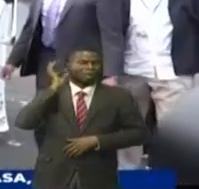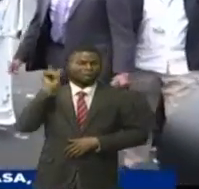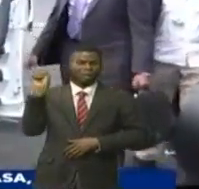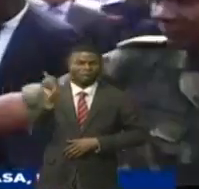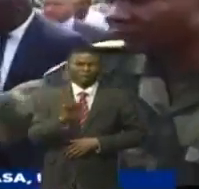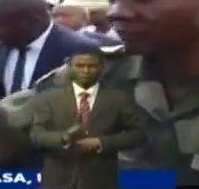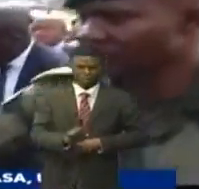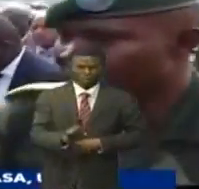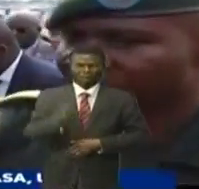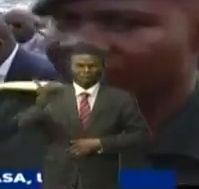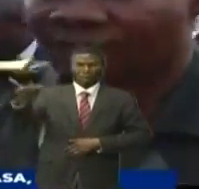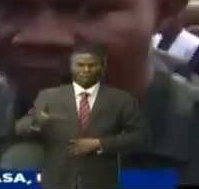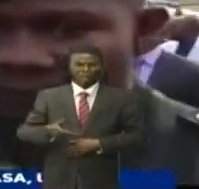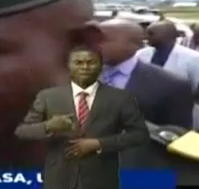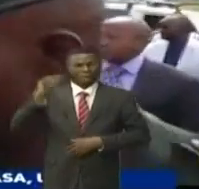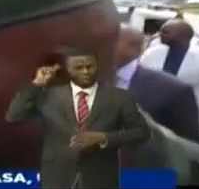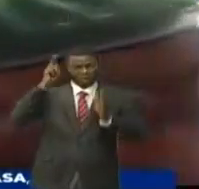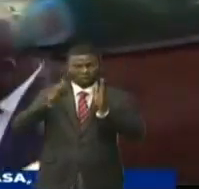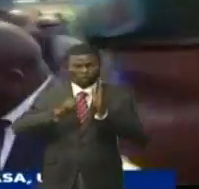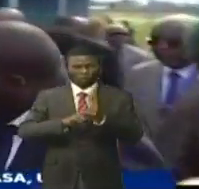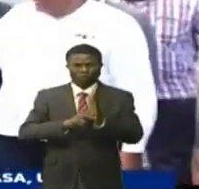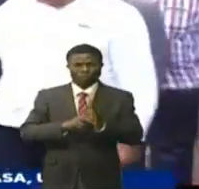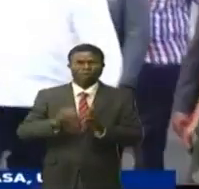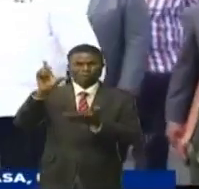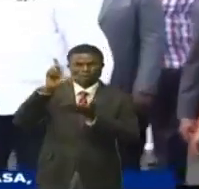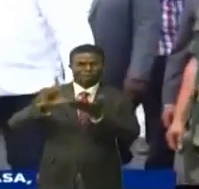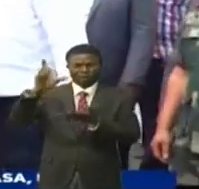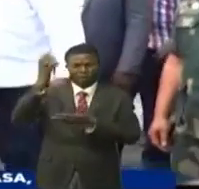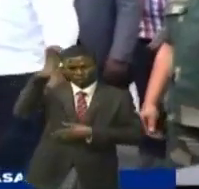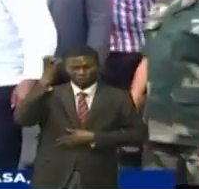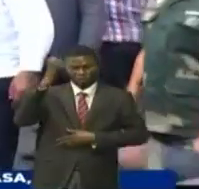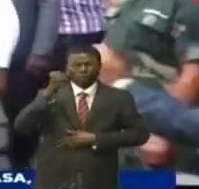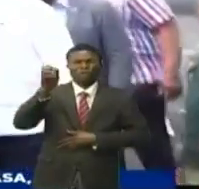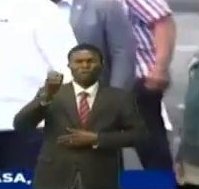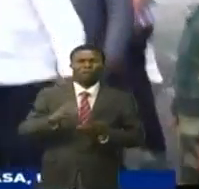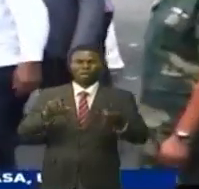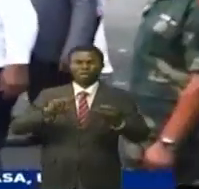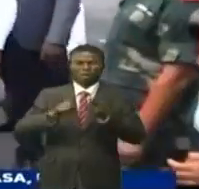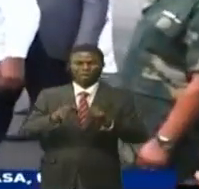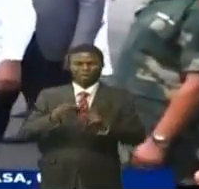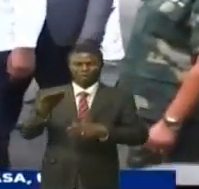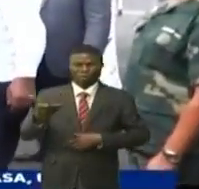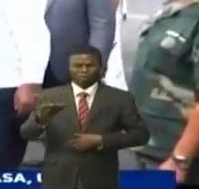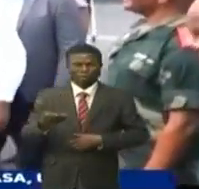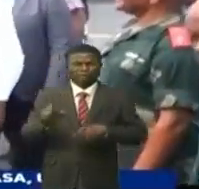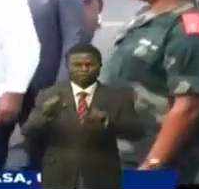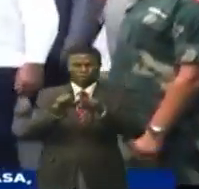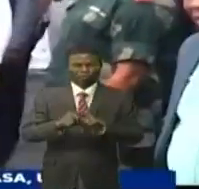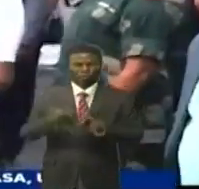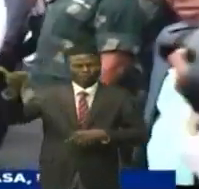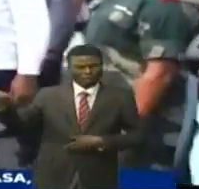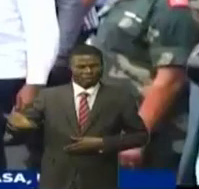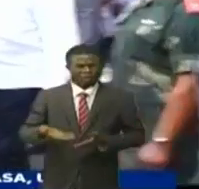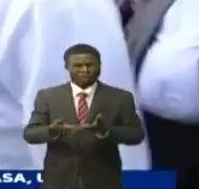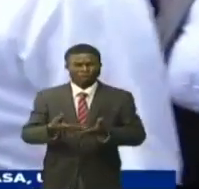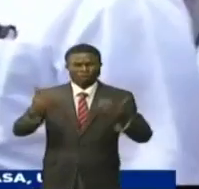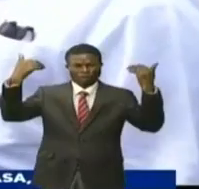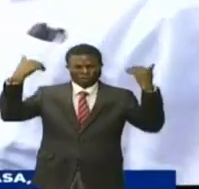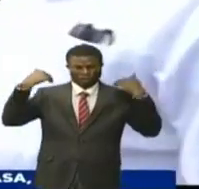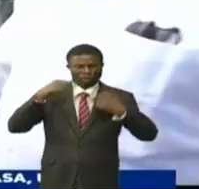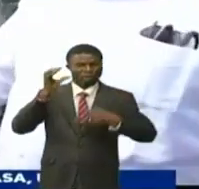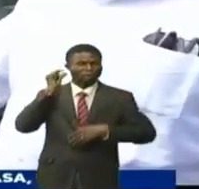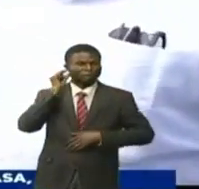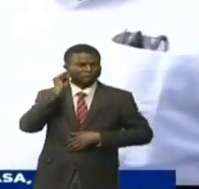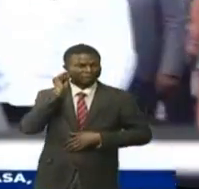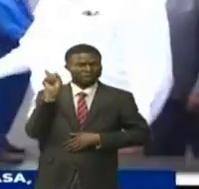les gouverneurs militaires du Nord qui vous et l'Etna général constant dit Macumba et ses collaborateurs étaient également son accueil les officiers Kenyans